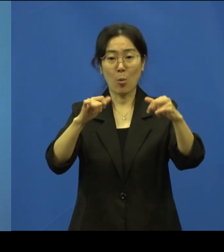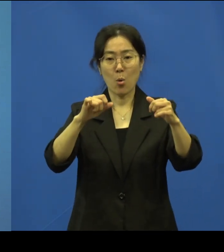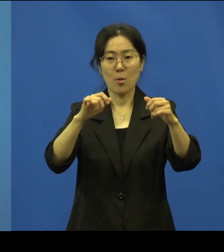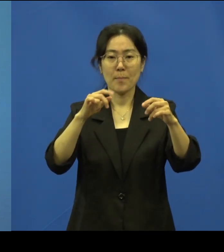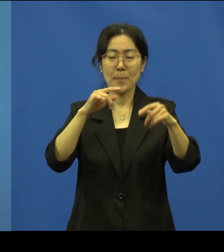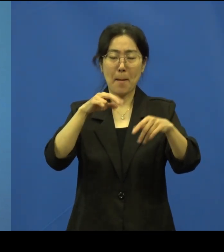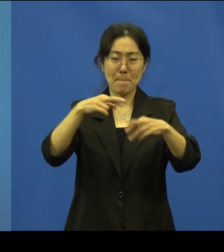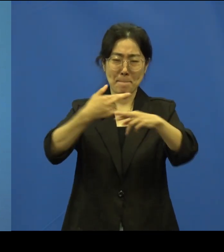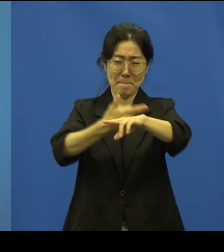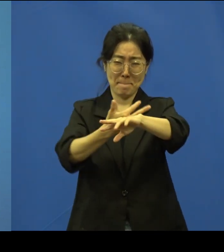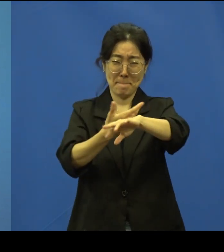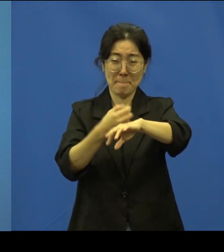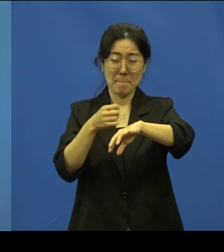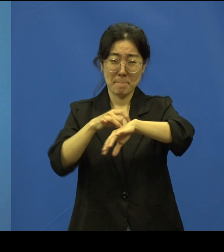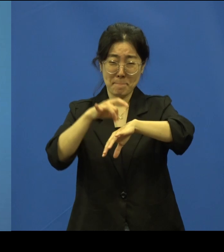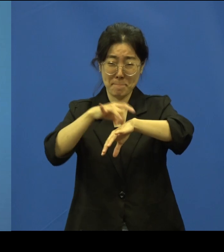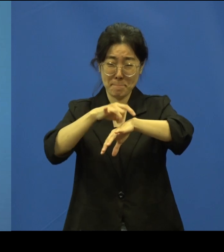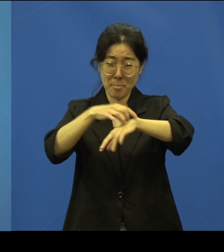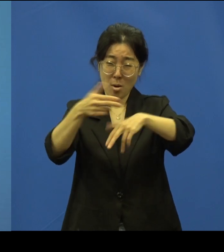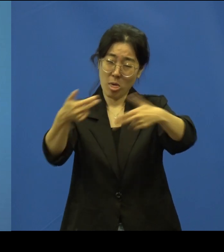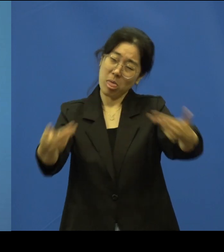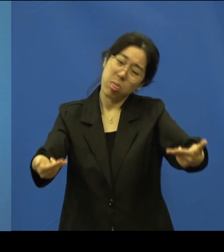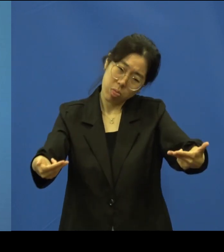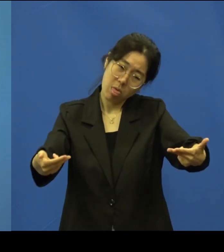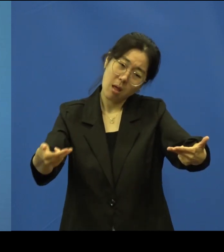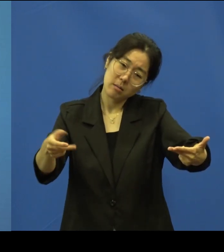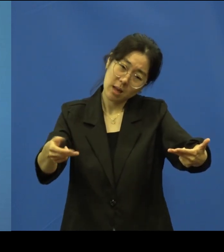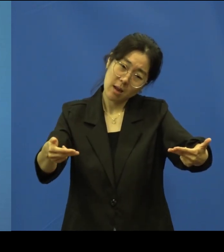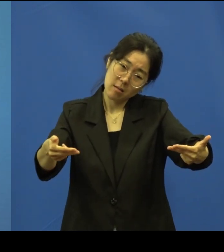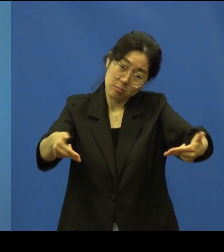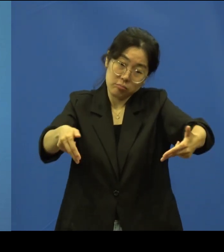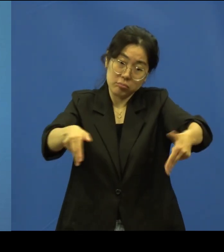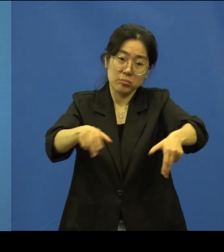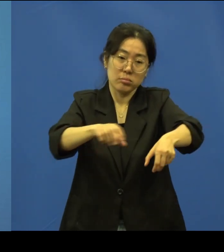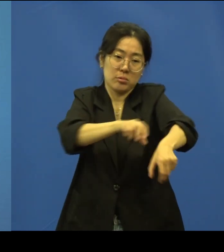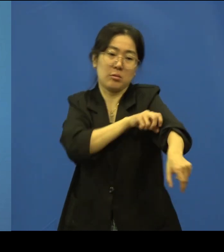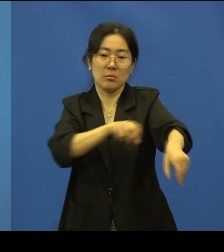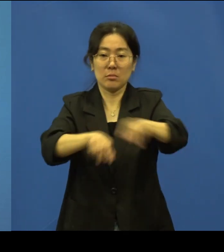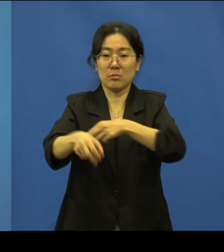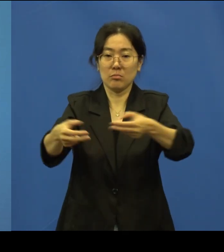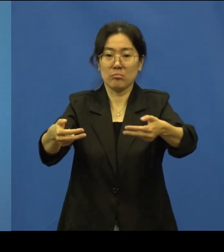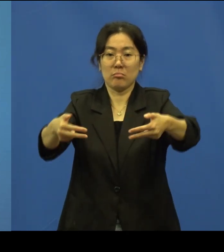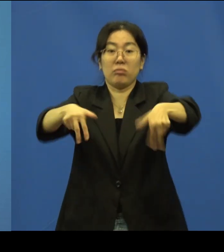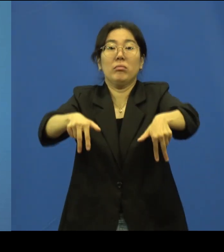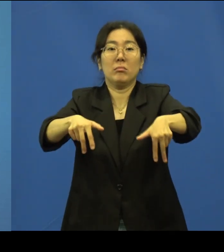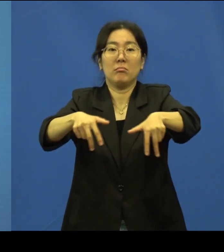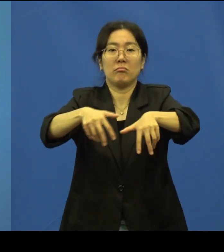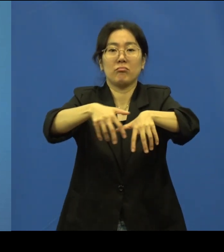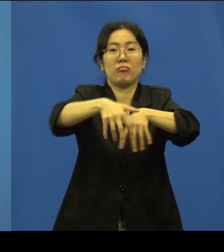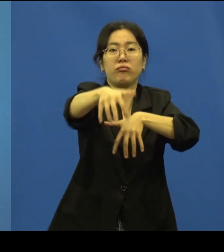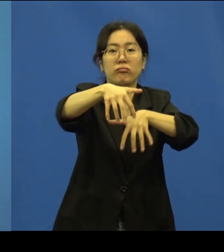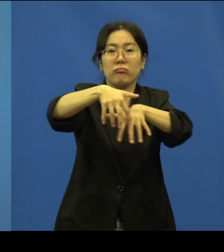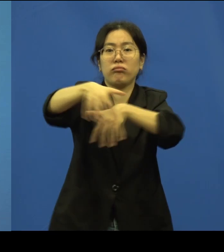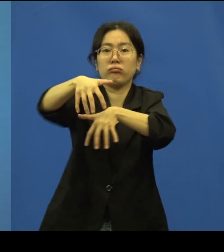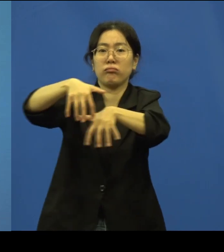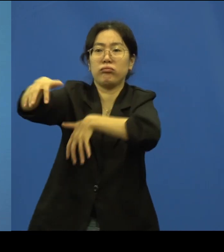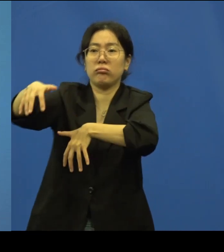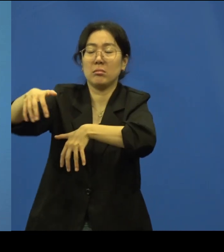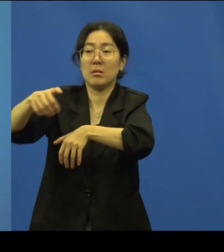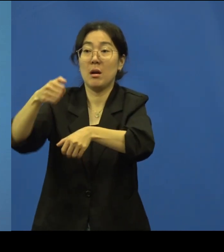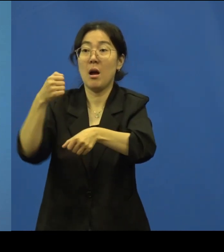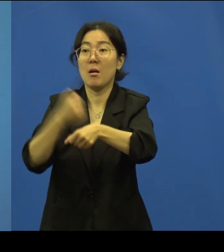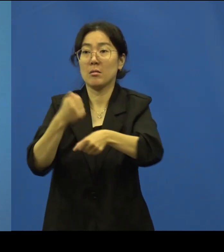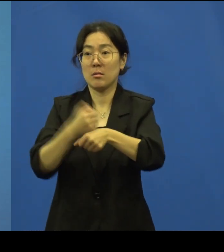이스라엘 백성들에게 이 생기가 불고 말씀을 대언하니까 그들이 일어났는데 군대 아니었습니까? 이와